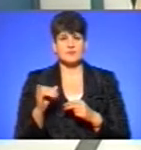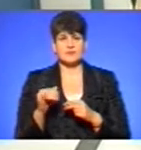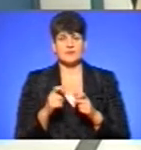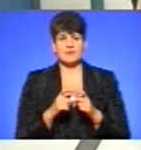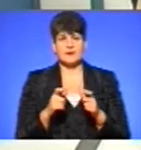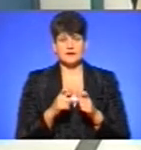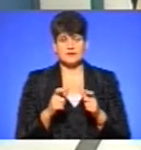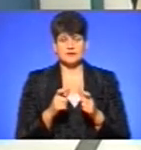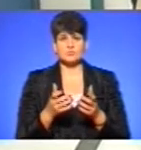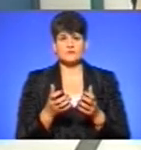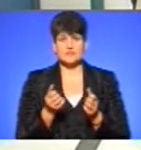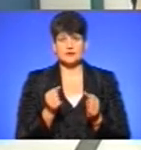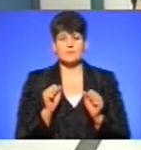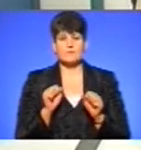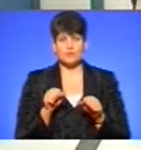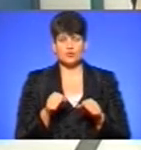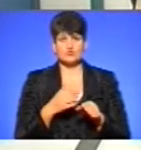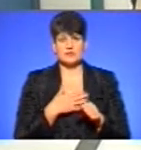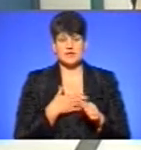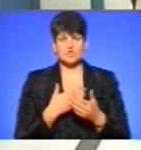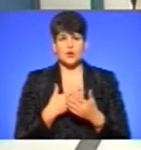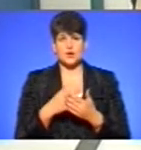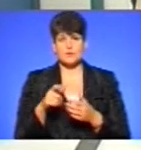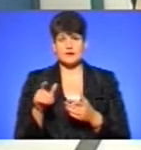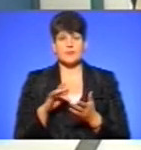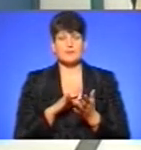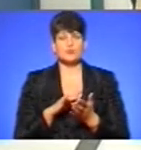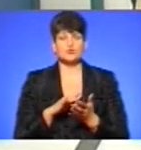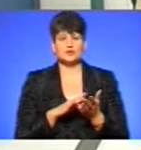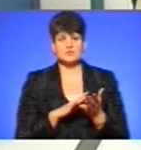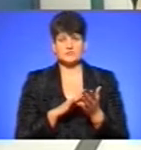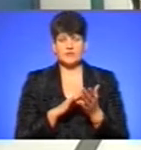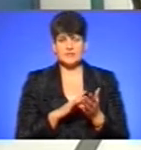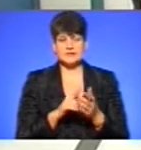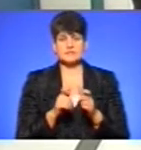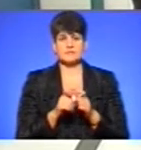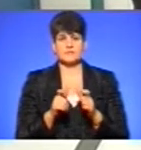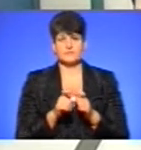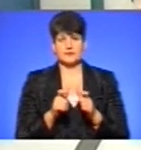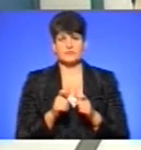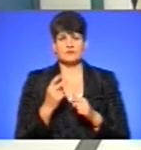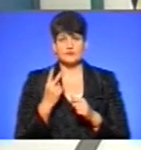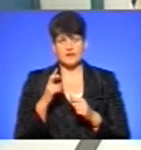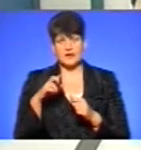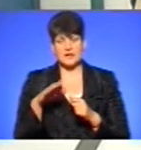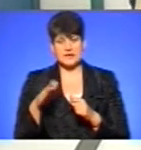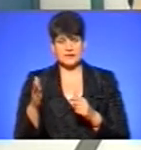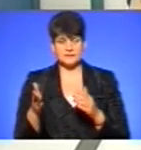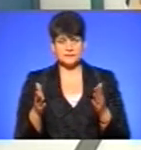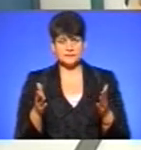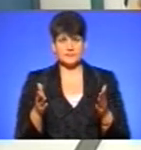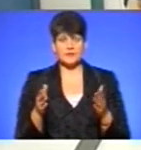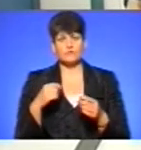взяти, що можуть наші громадяни подорожувати з ID-карткою в дві країни, це